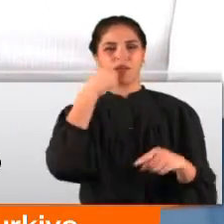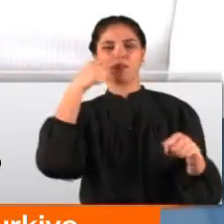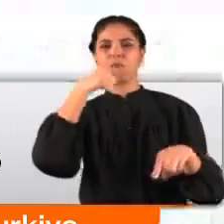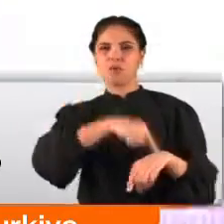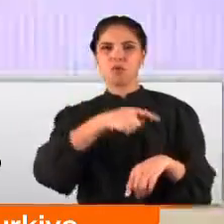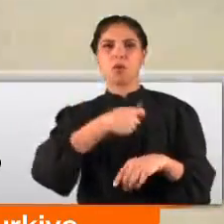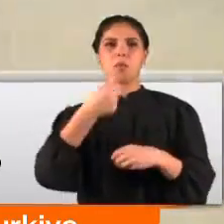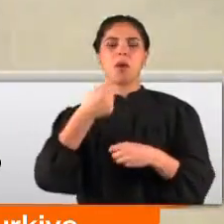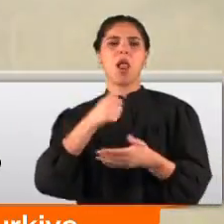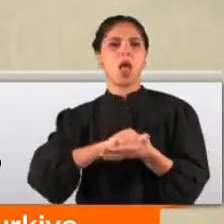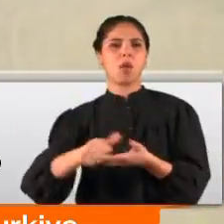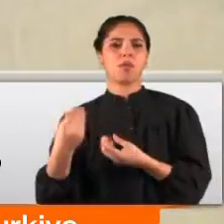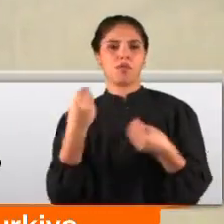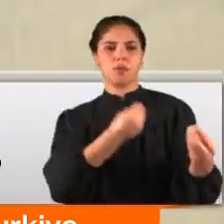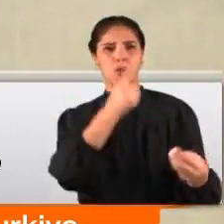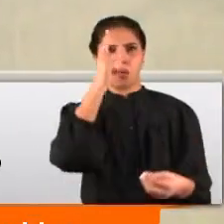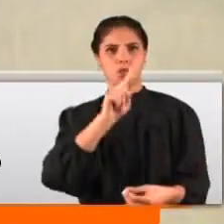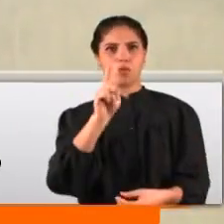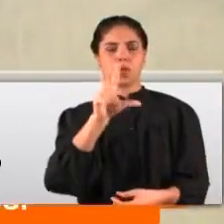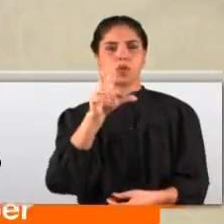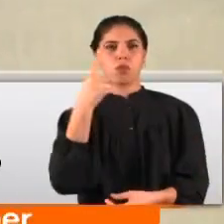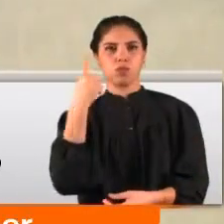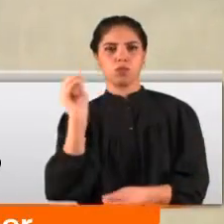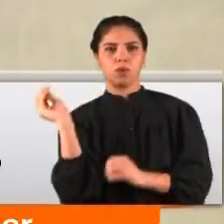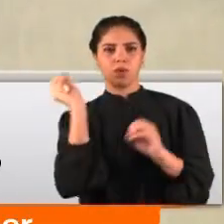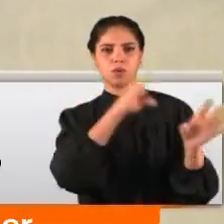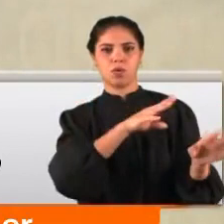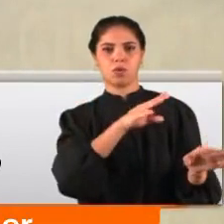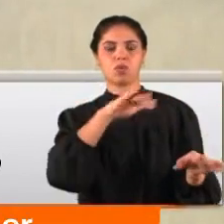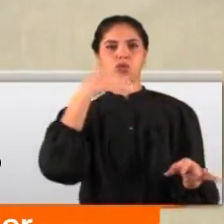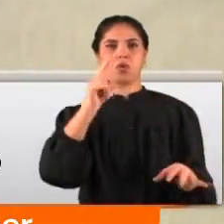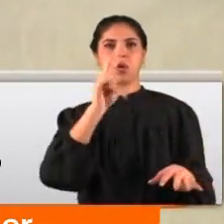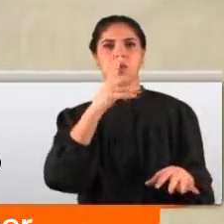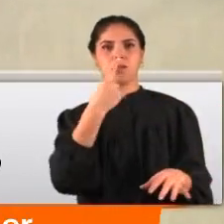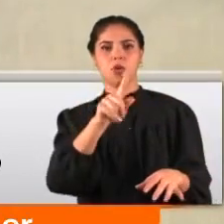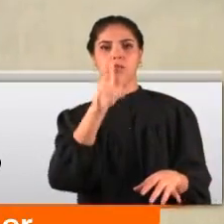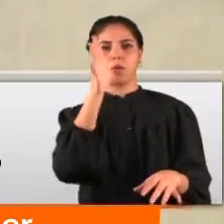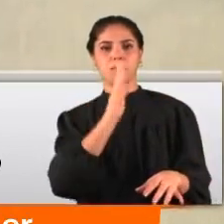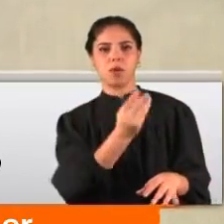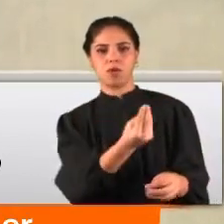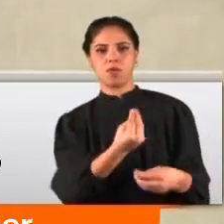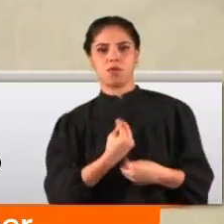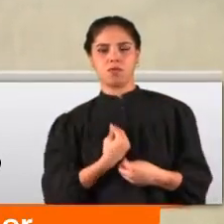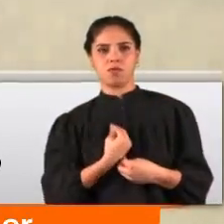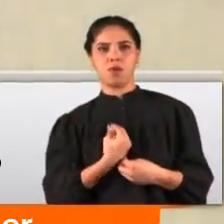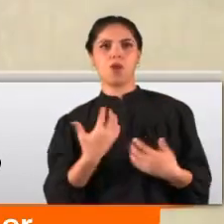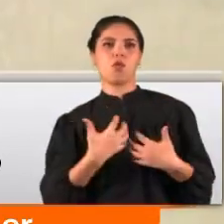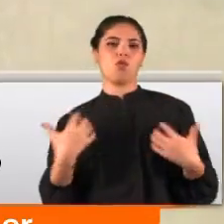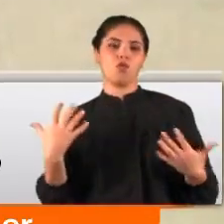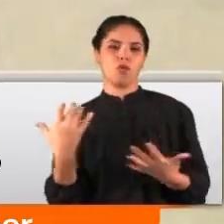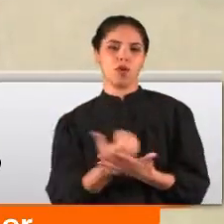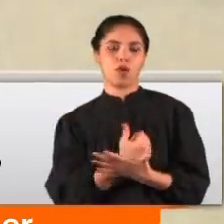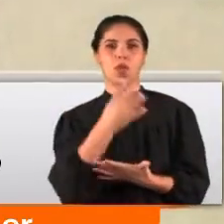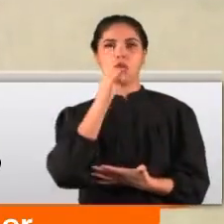birikimini verdi. İlk etapta 23 bin lira gönderdim. Bana 24 bin 500 olarak geri attı güvenimi kazanabilmek için. 400